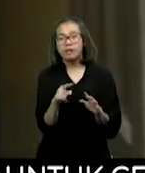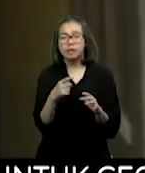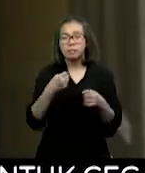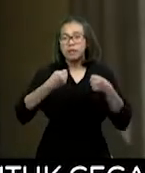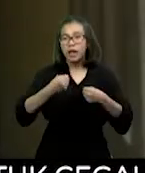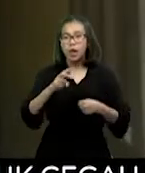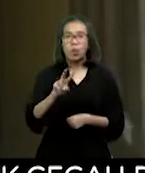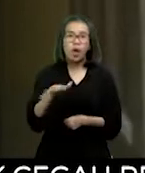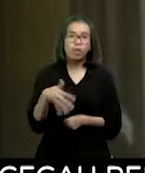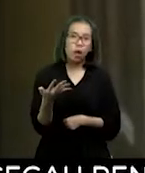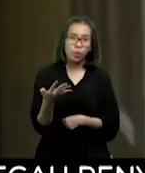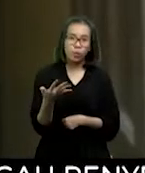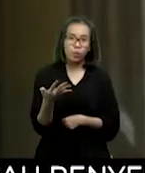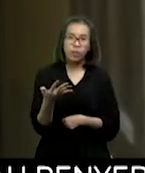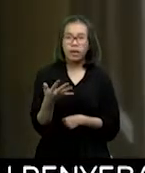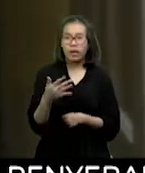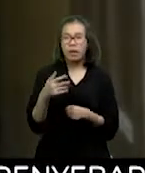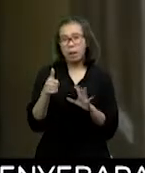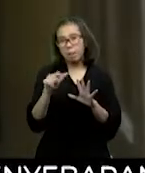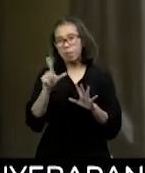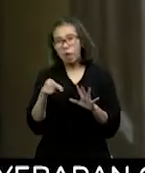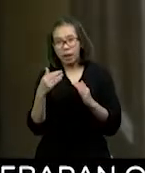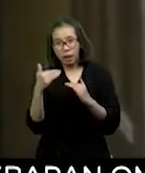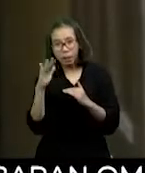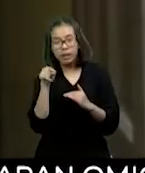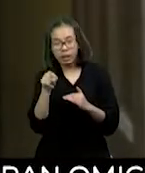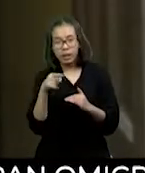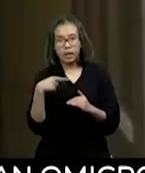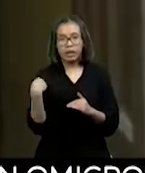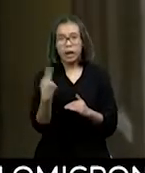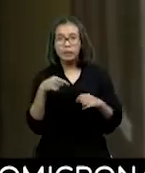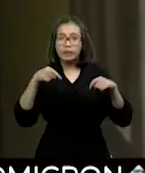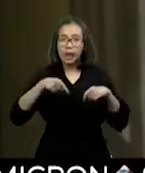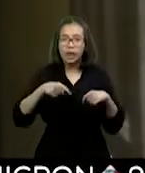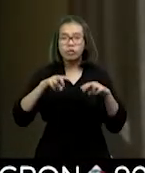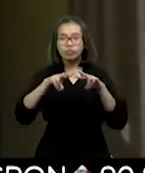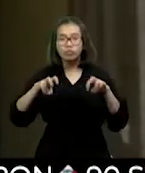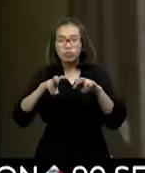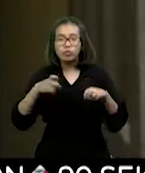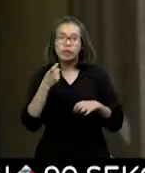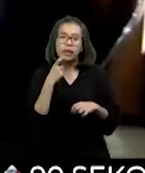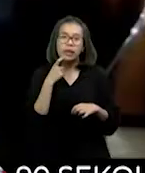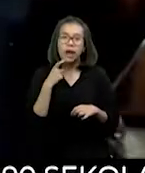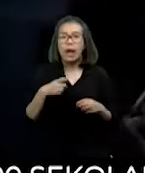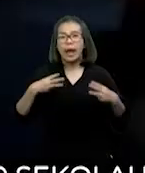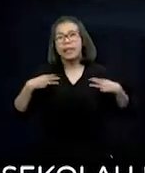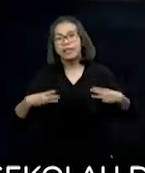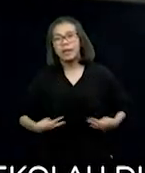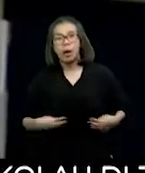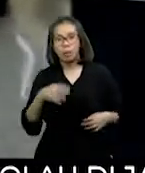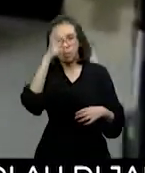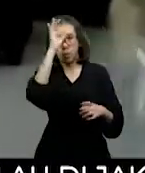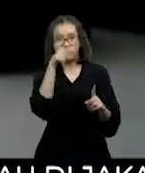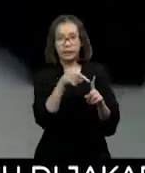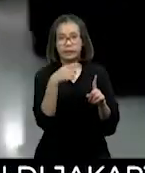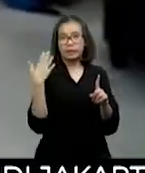Dari hasil kode etik, kita laporan pimpinan nanti akan keluar surat keputusan untuk proses PTDH. Ya. Kasus